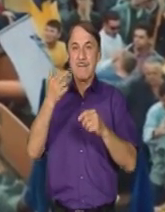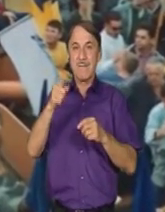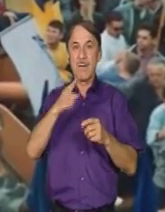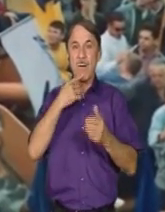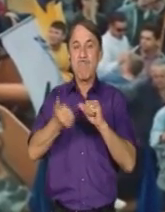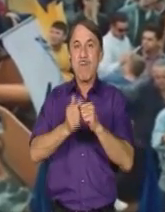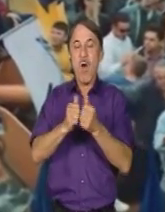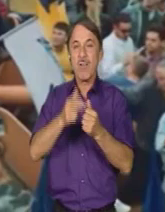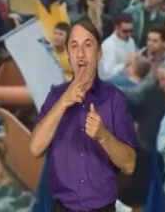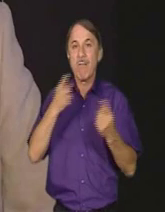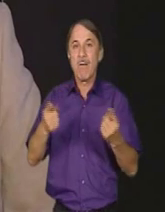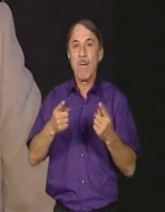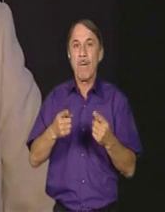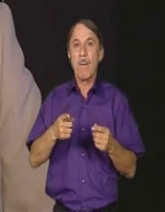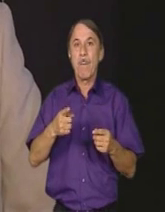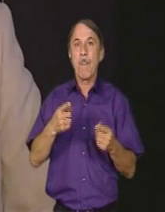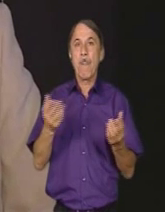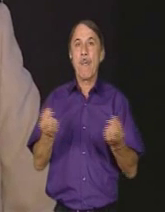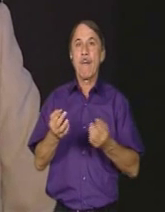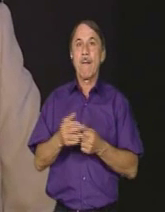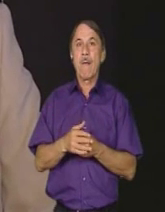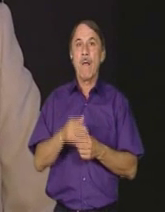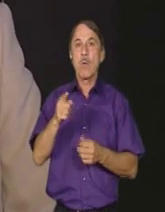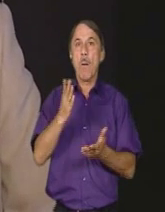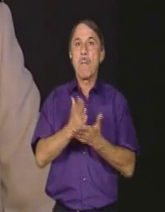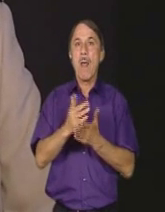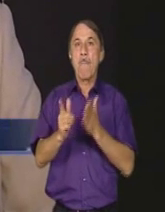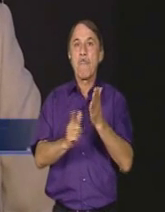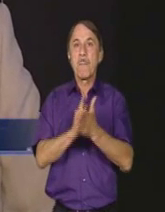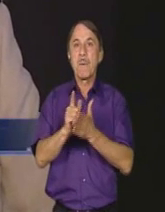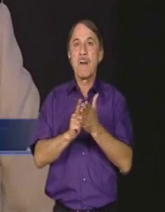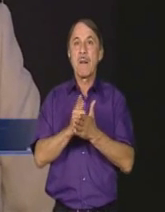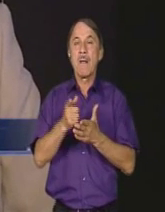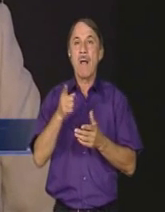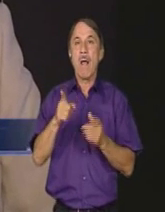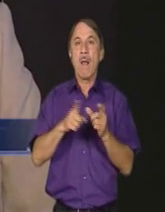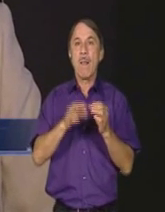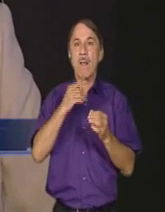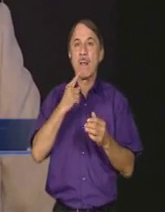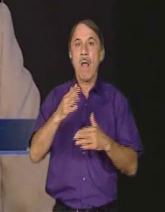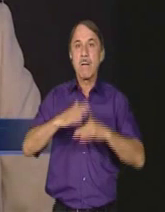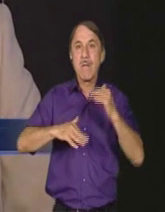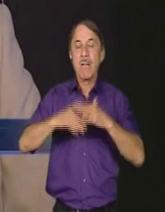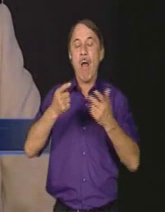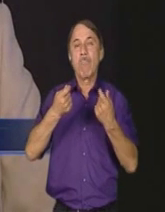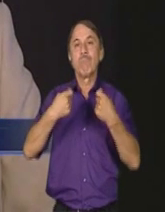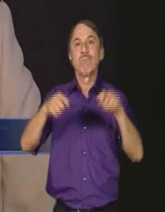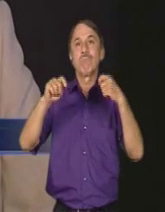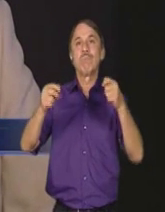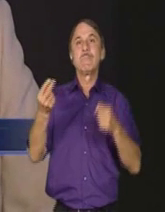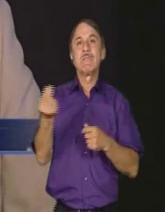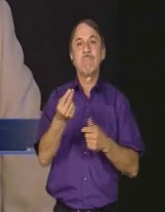borile, podsjeća Maršićanin. To je započeto, to je bila prilika da se takva Srbija gradi i